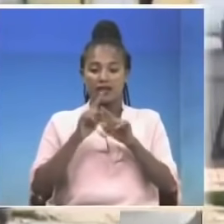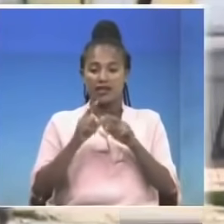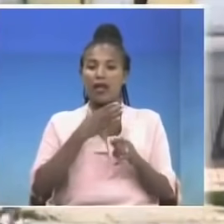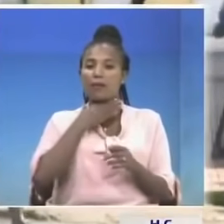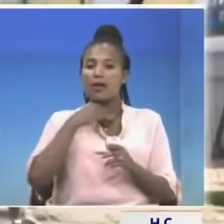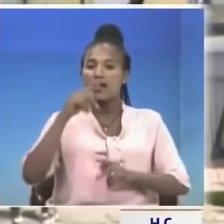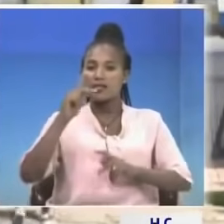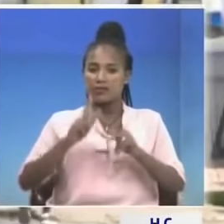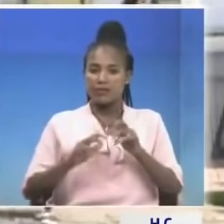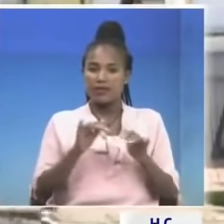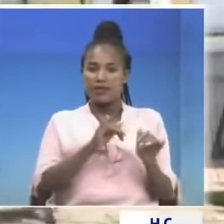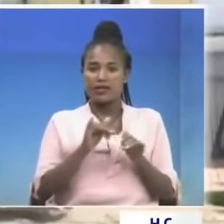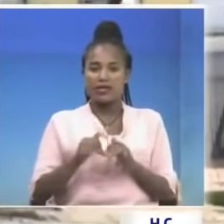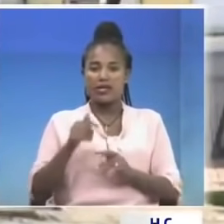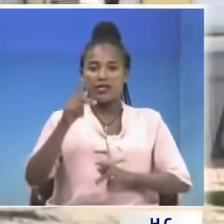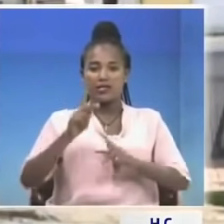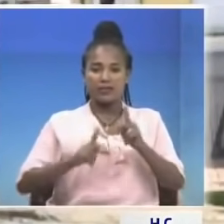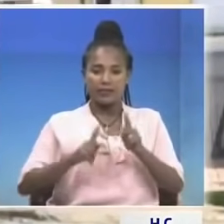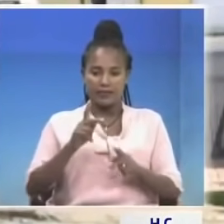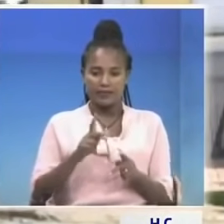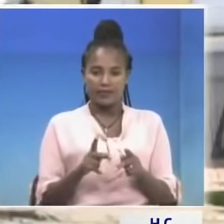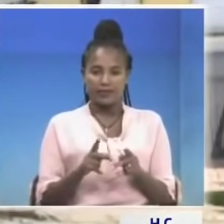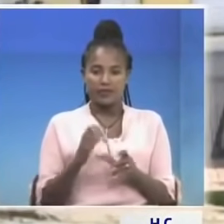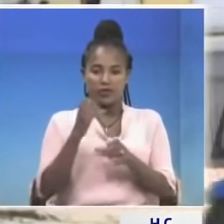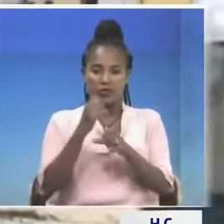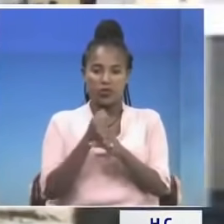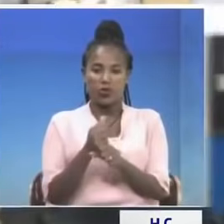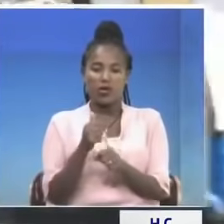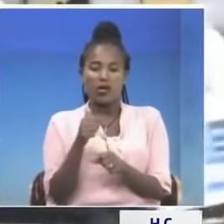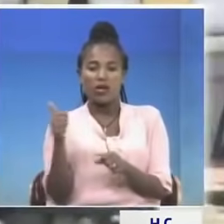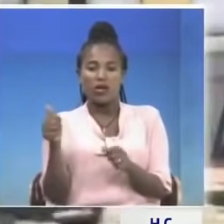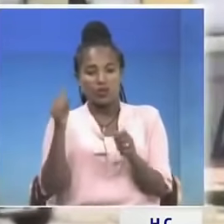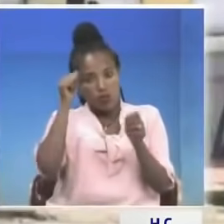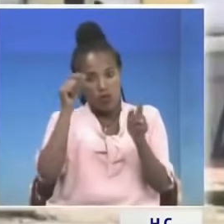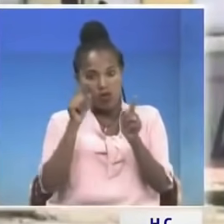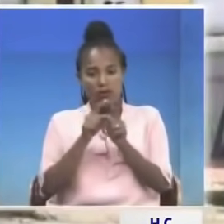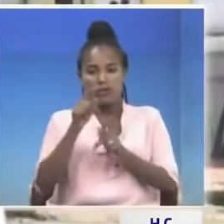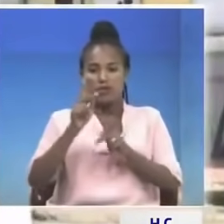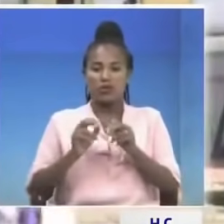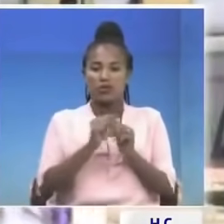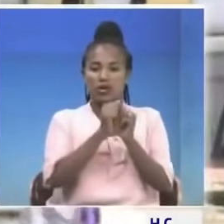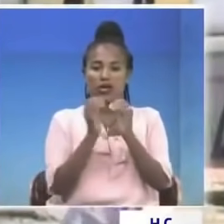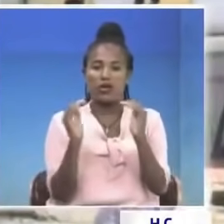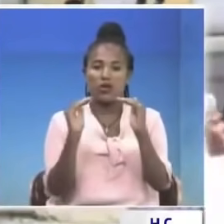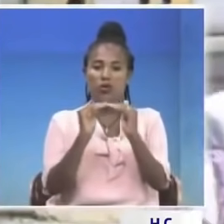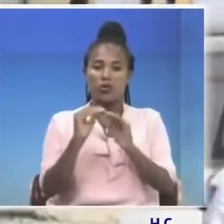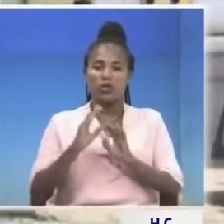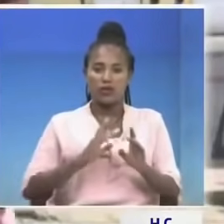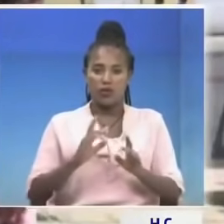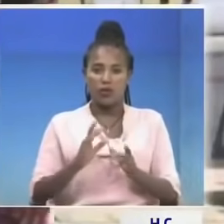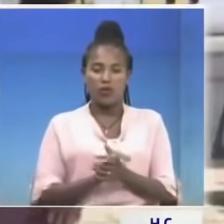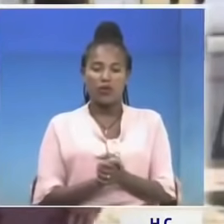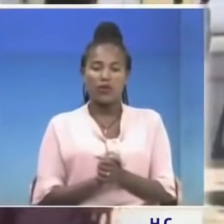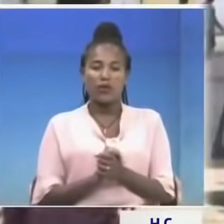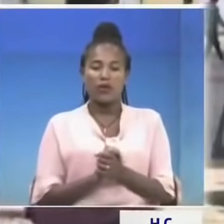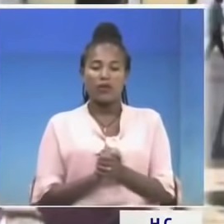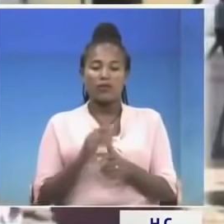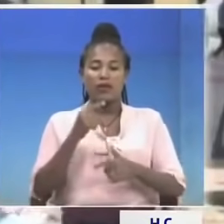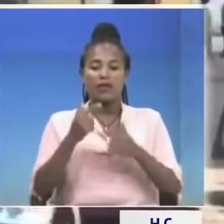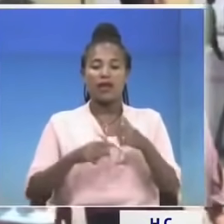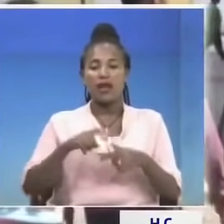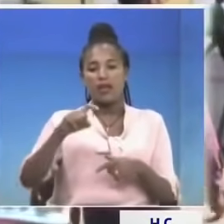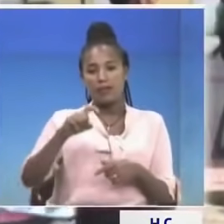የአማራን ህዝብ እንደ ህዝብ ይዞ ከሌሎች ወንድም ህዝቦች ጋር እኩል ተደርጎ መጓዝ